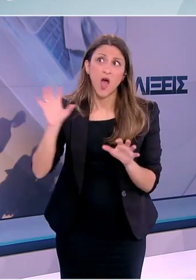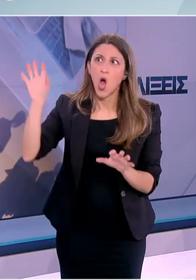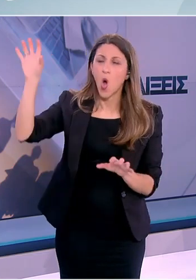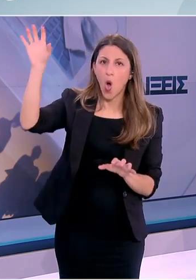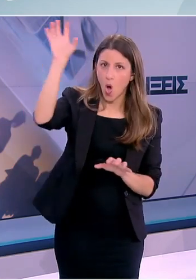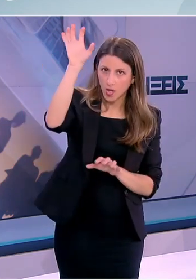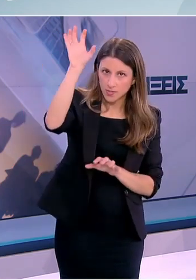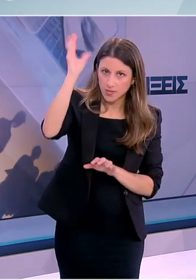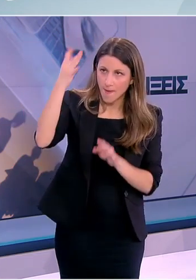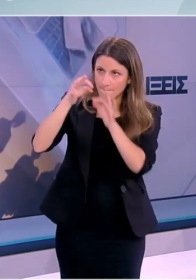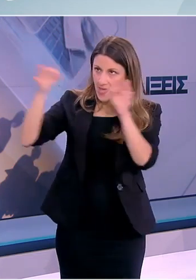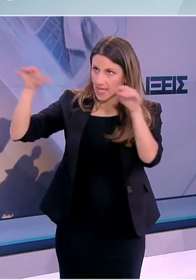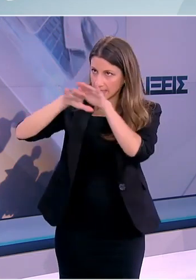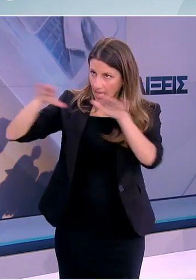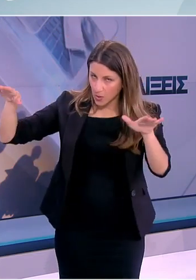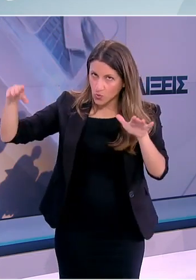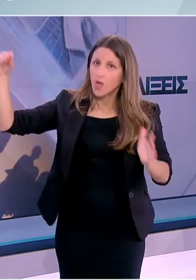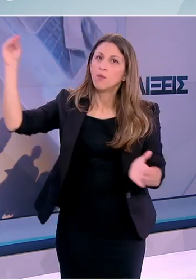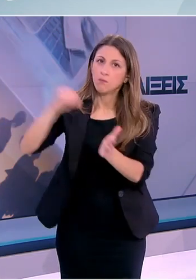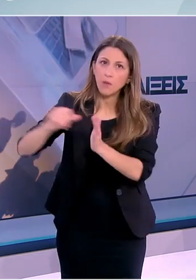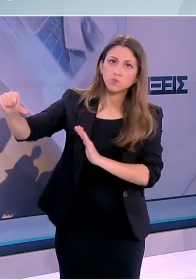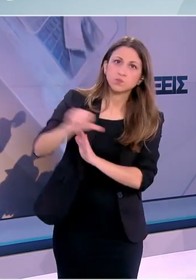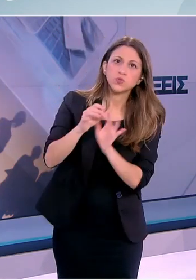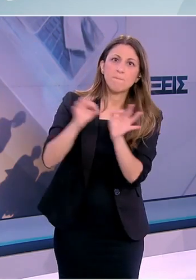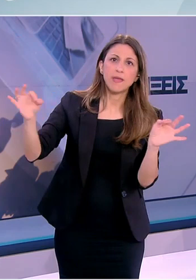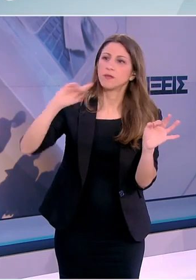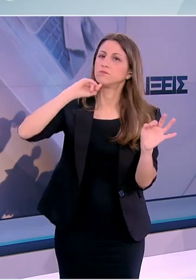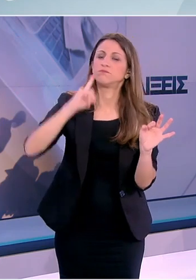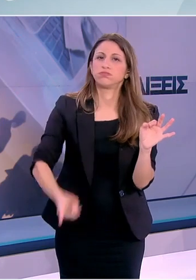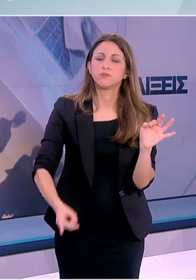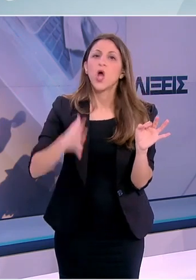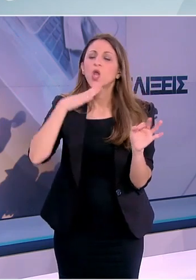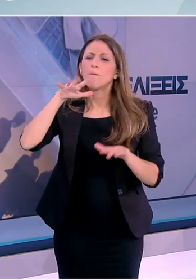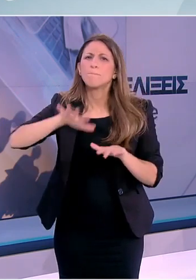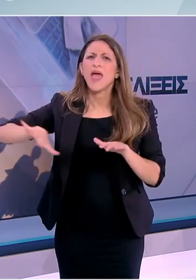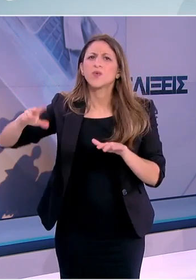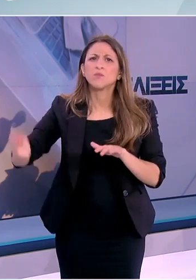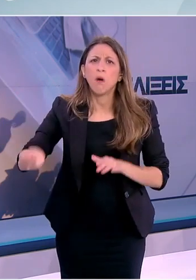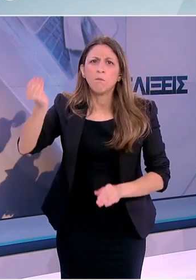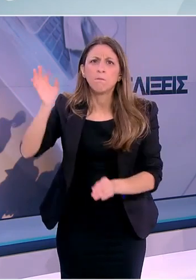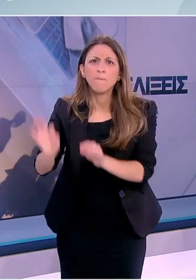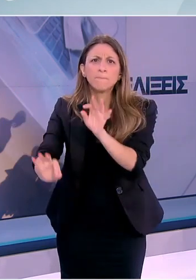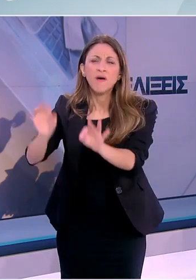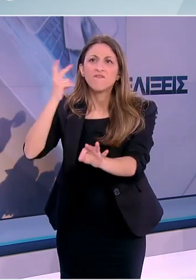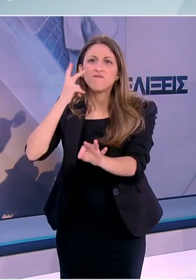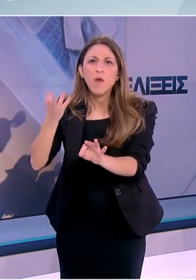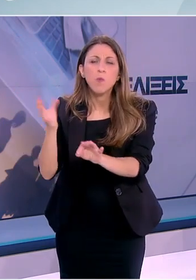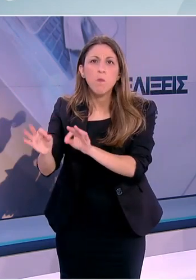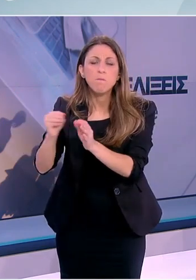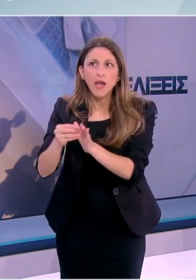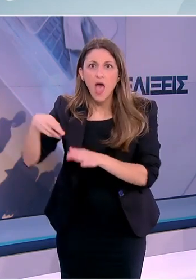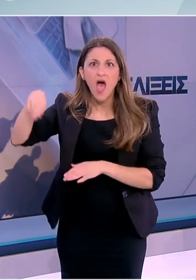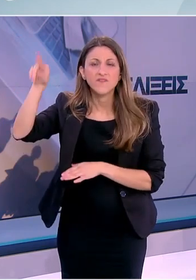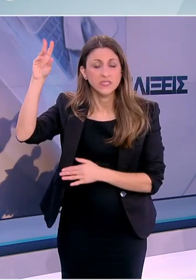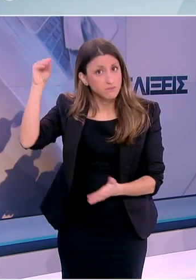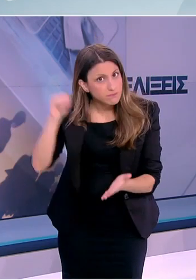οποίες επανέρχονται σε μια κατάσταση lockdown, γιατί βλέπουν οι περιοχές, γιατί βλέπουν τέτοια εισαγωγή κρουσμάτων και